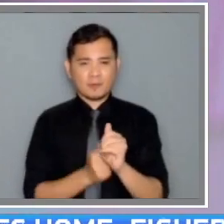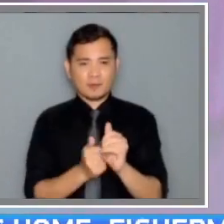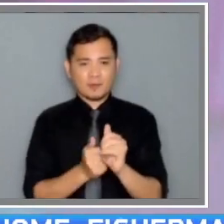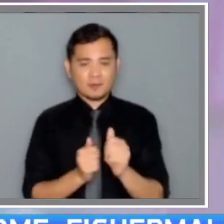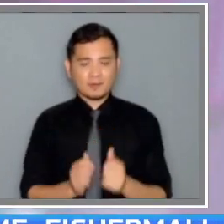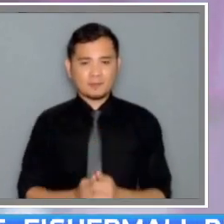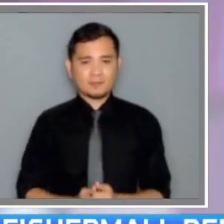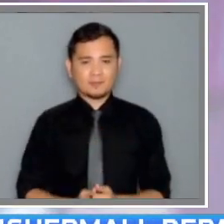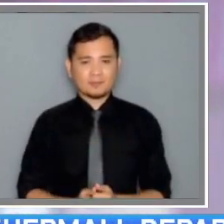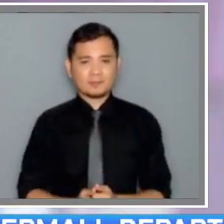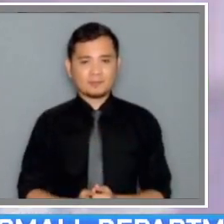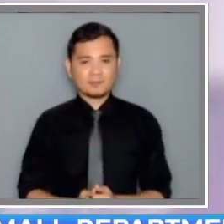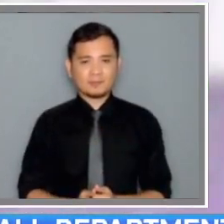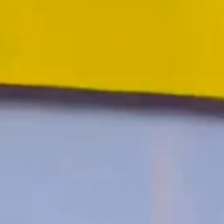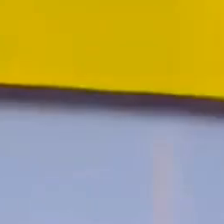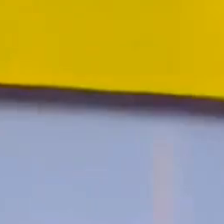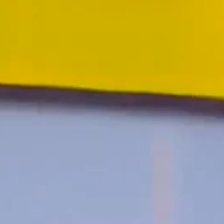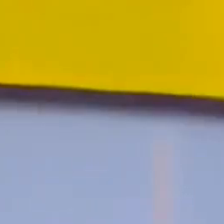Integrated News.